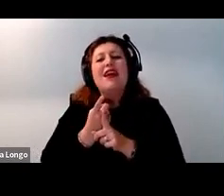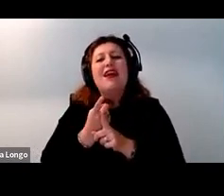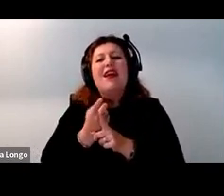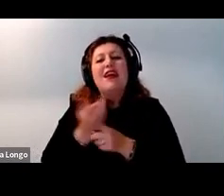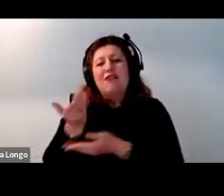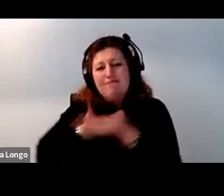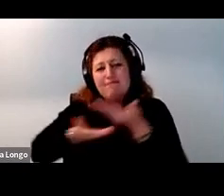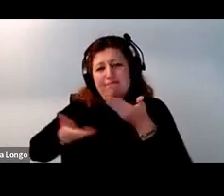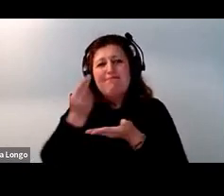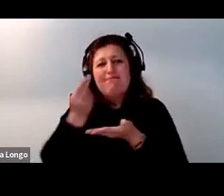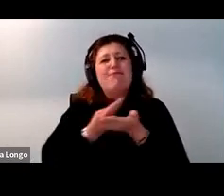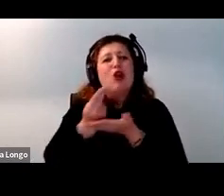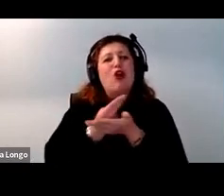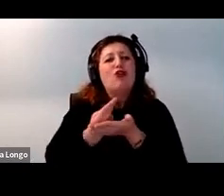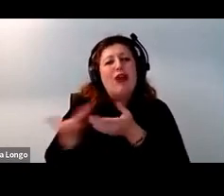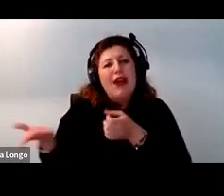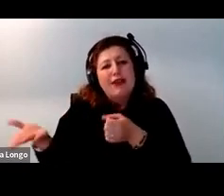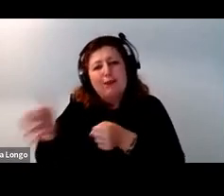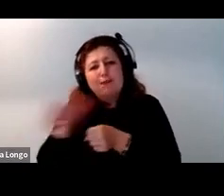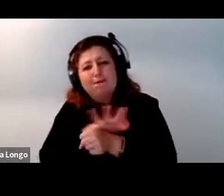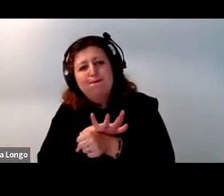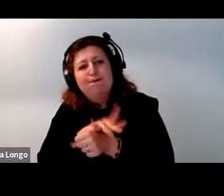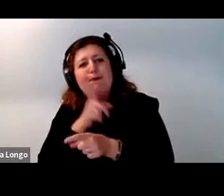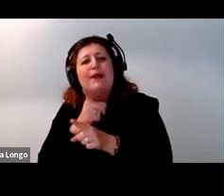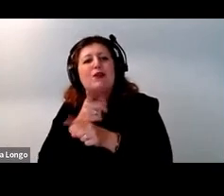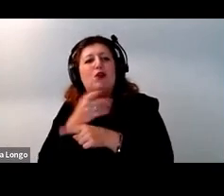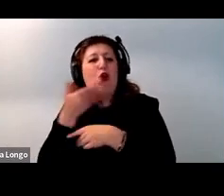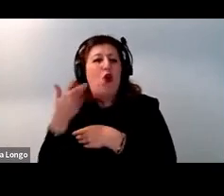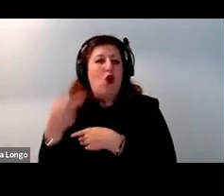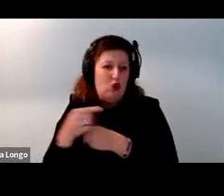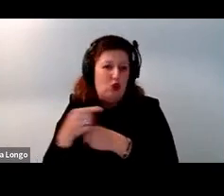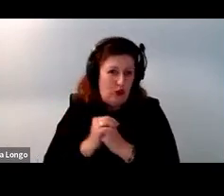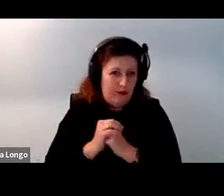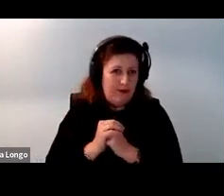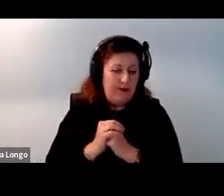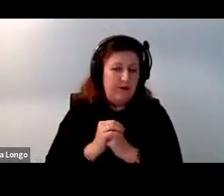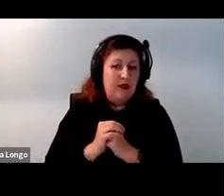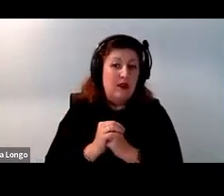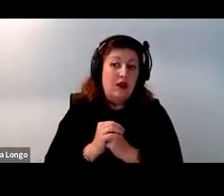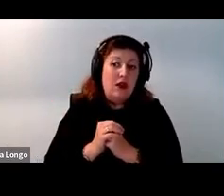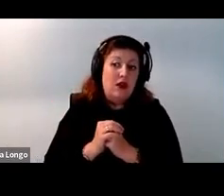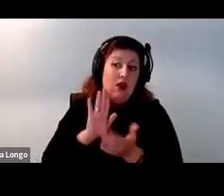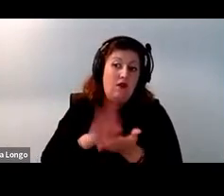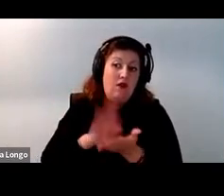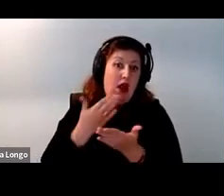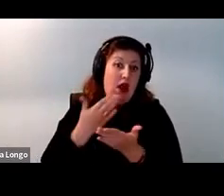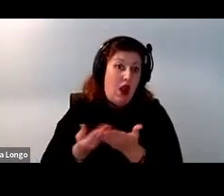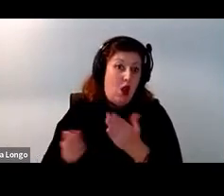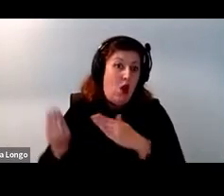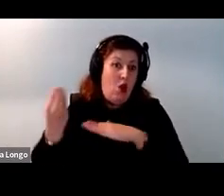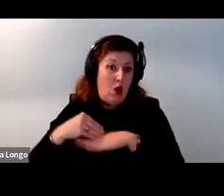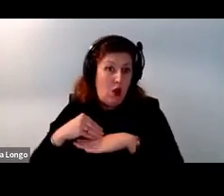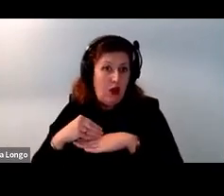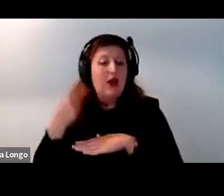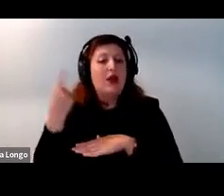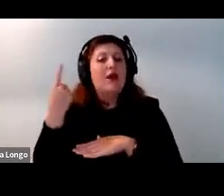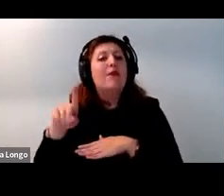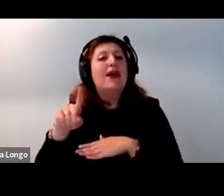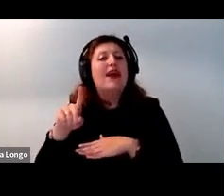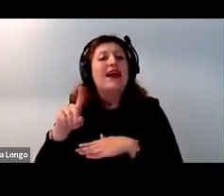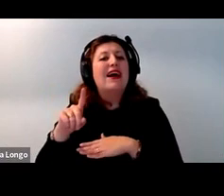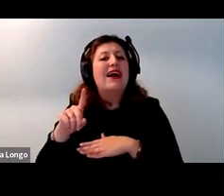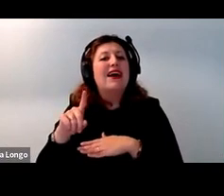con i progetti della cooperazione. Ed è uno straordinario valore aggiunto che mette in evidenza anche